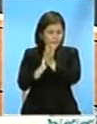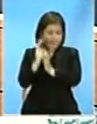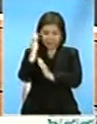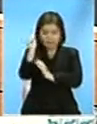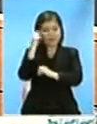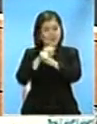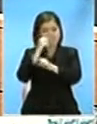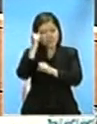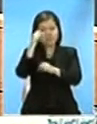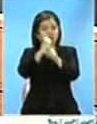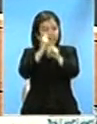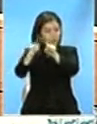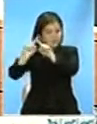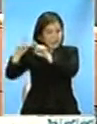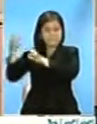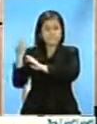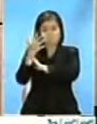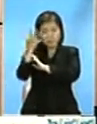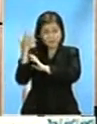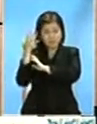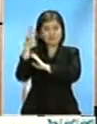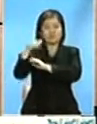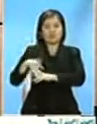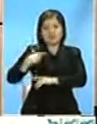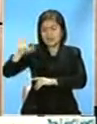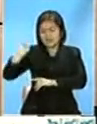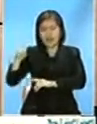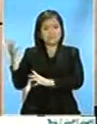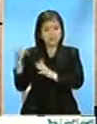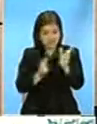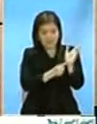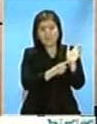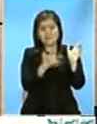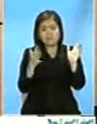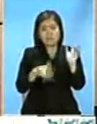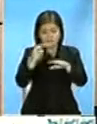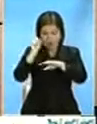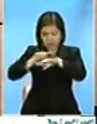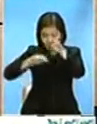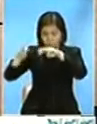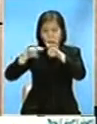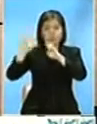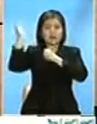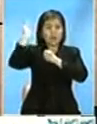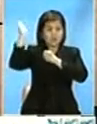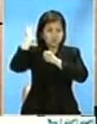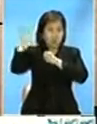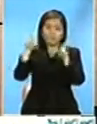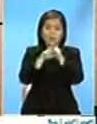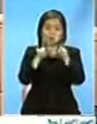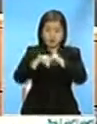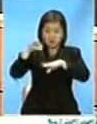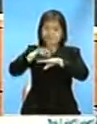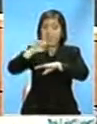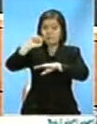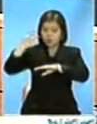ารประเทศดีต้องทำอย่างนั้นไม่มีการดึงสารมาเกี่ยวข้องนะครับประธานต้องควบคุมท่านเป็นวุฒิสมาชิ